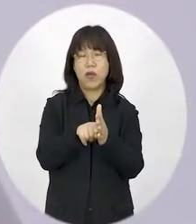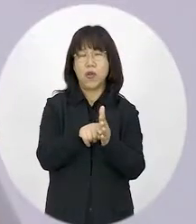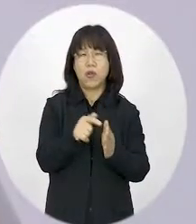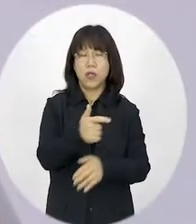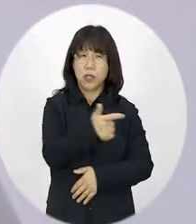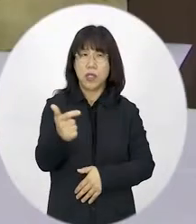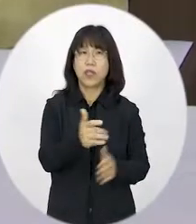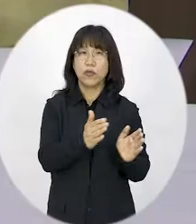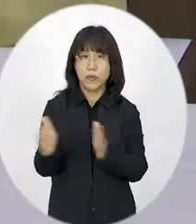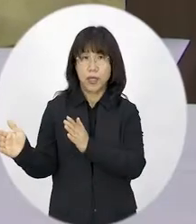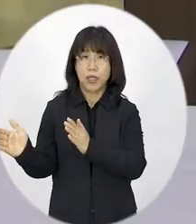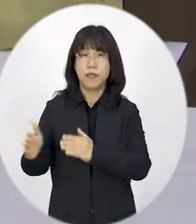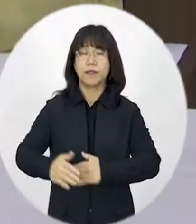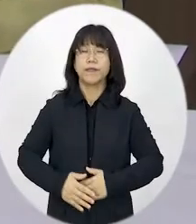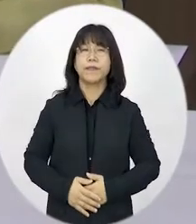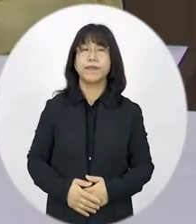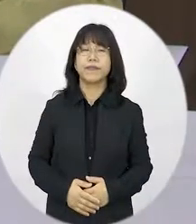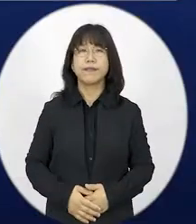기한다는 방침입니다.